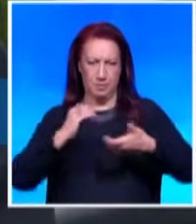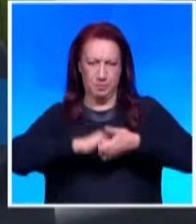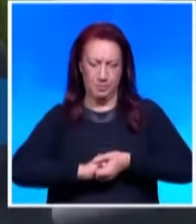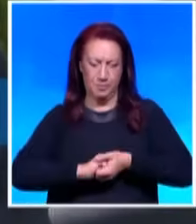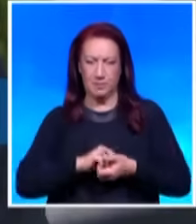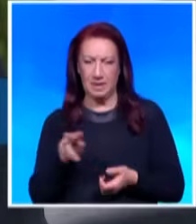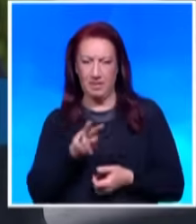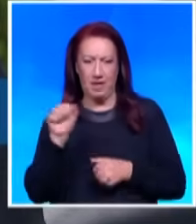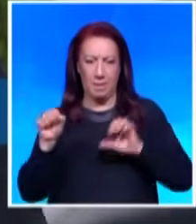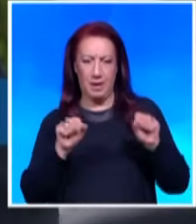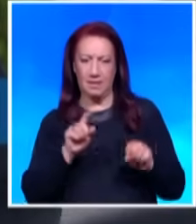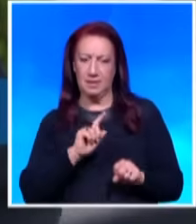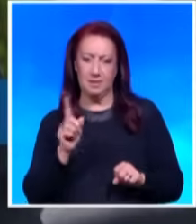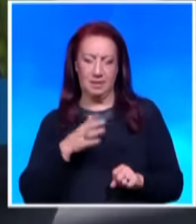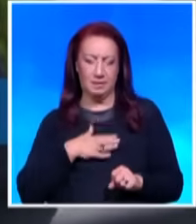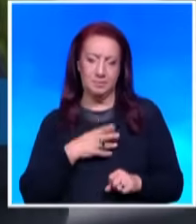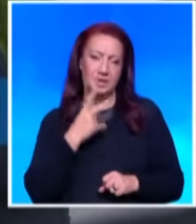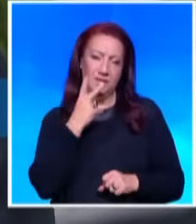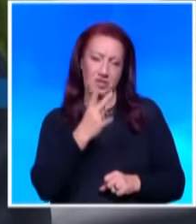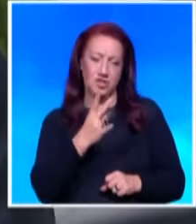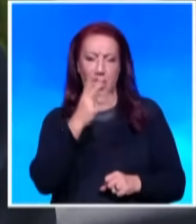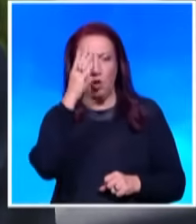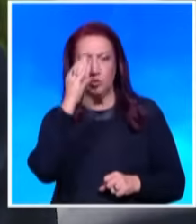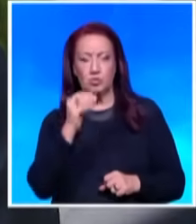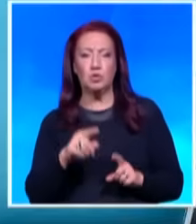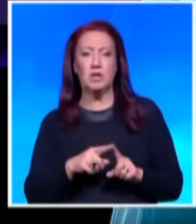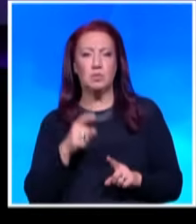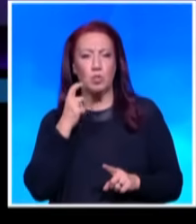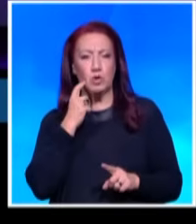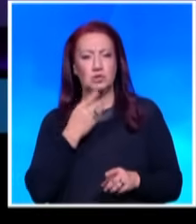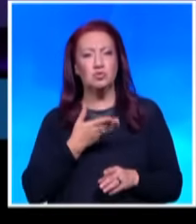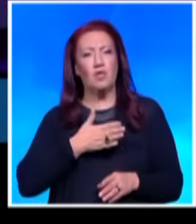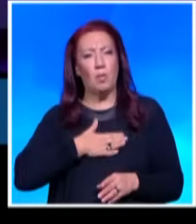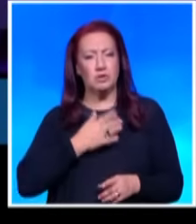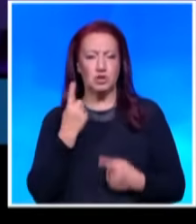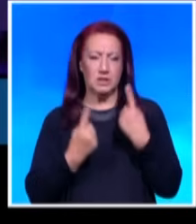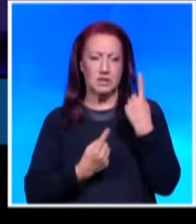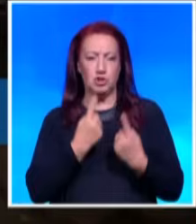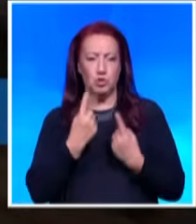господин Борисов често обича да се шегува. Утре очакваме нови порции шеги.